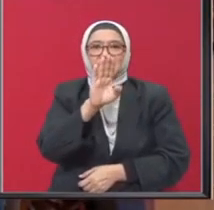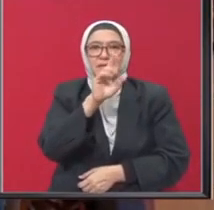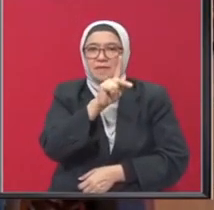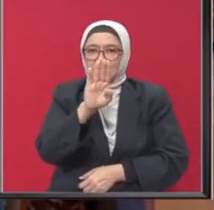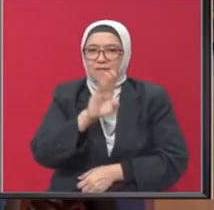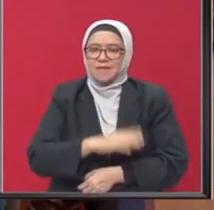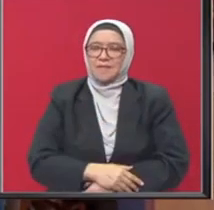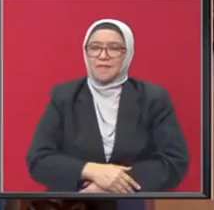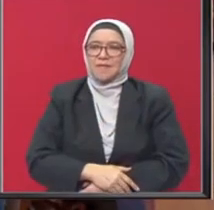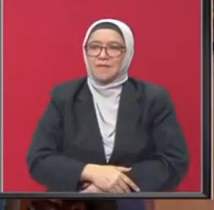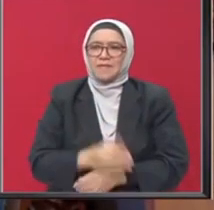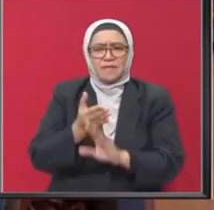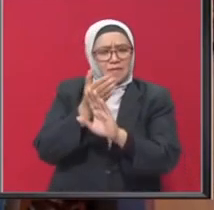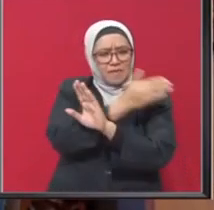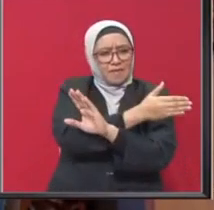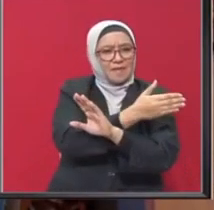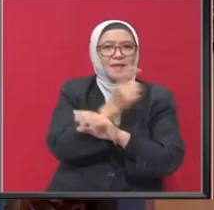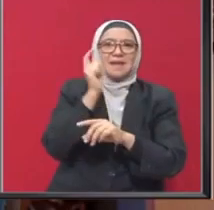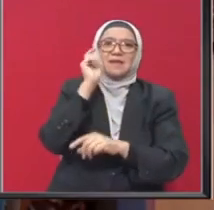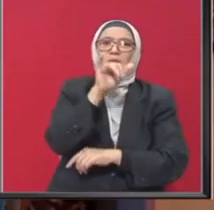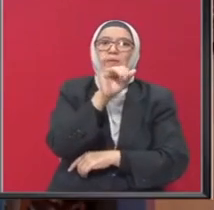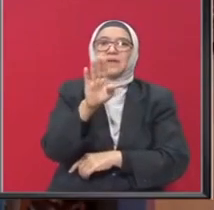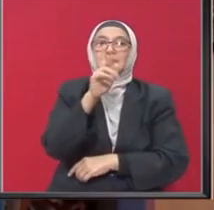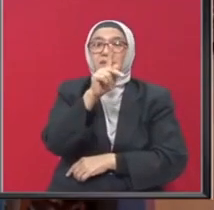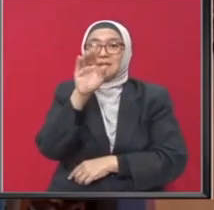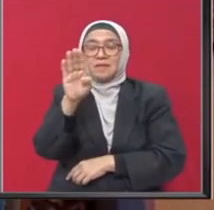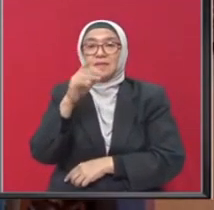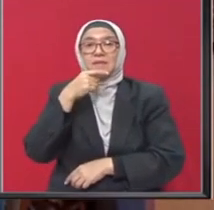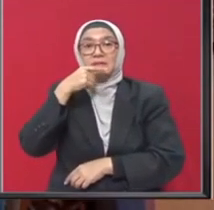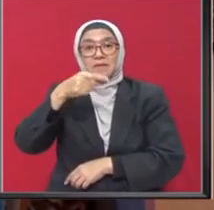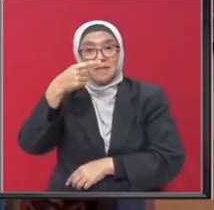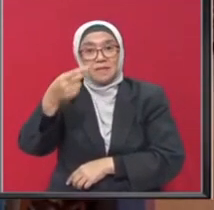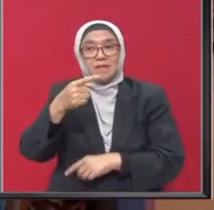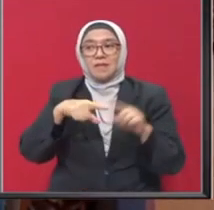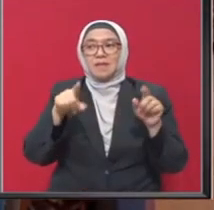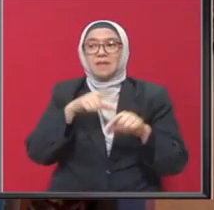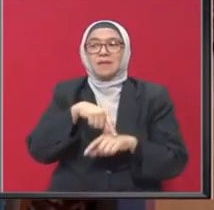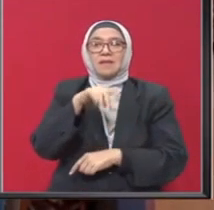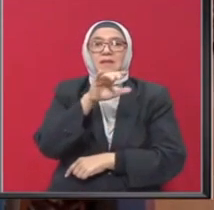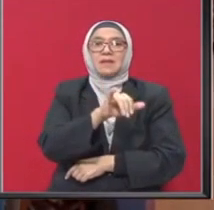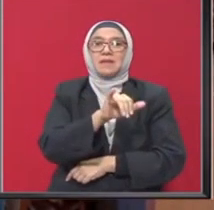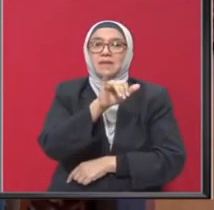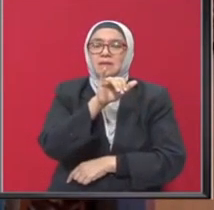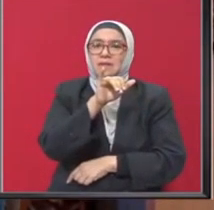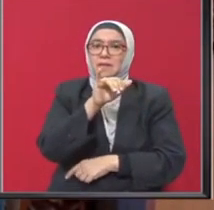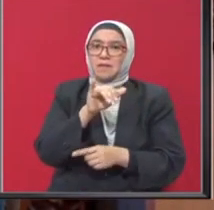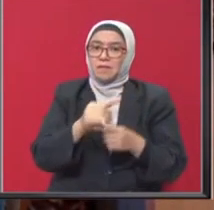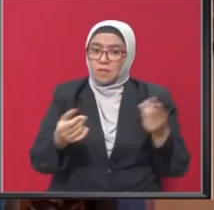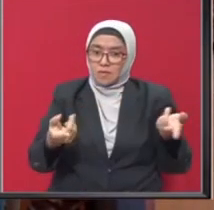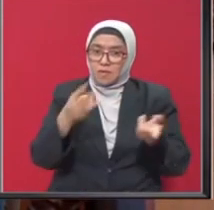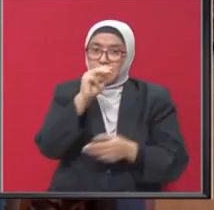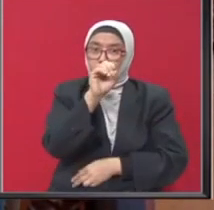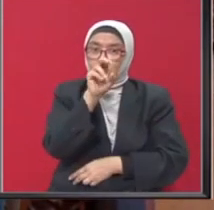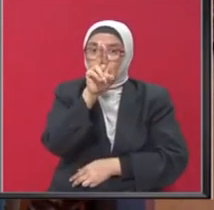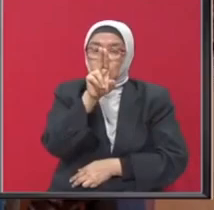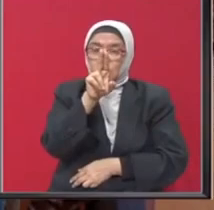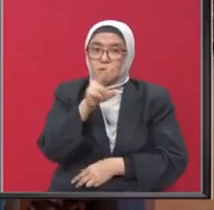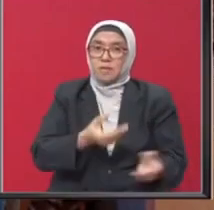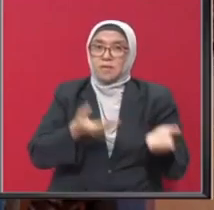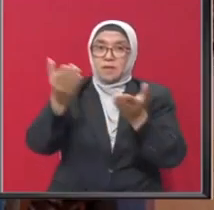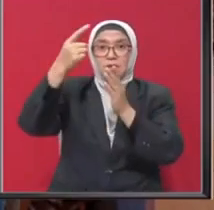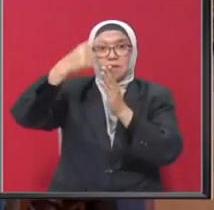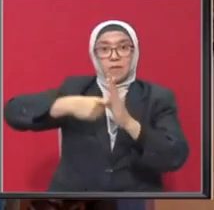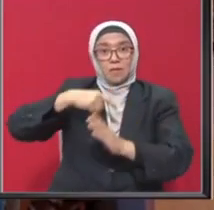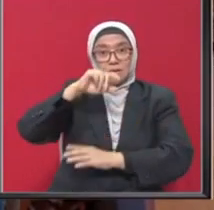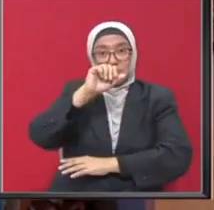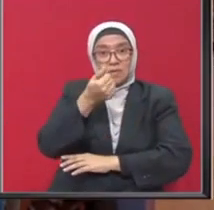dahulu tadi yang bawa Marco terbaru mengatakan bahwa memorandum jemaah Menteri oleh menteri pakutan di bawah pada bulan Oktober tapi